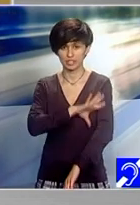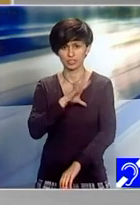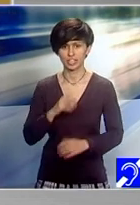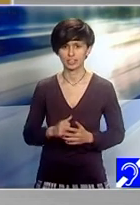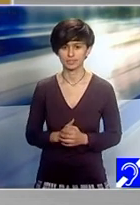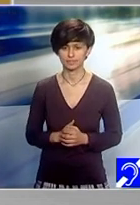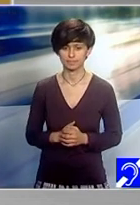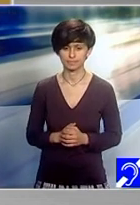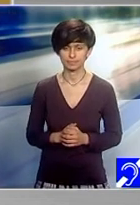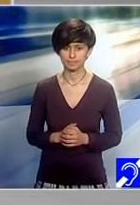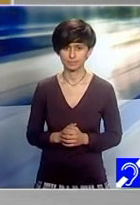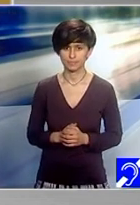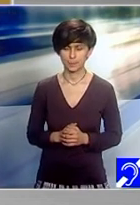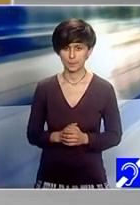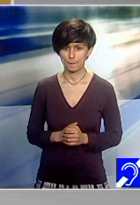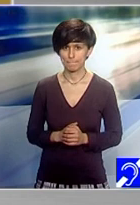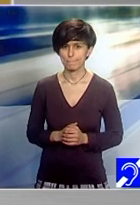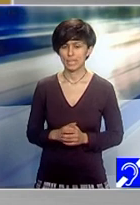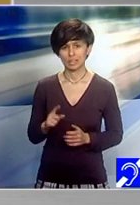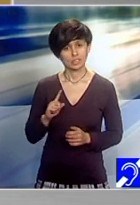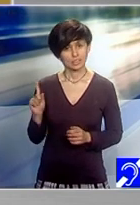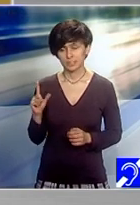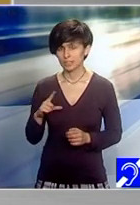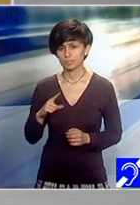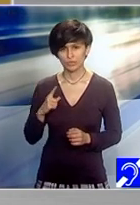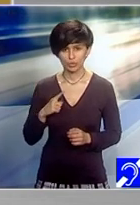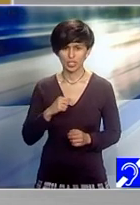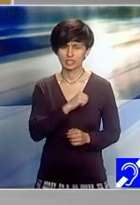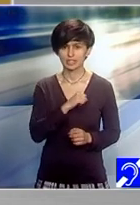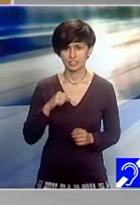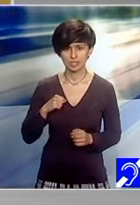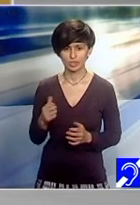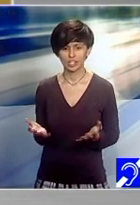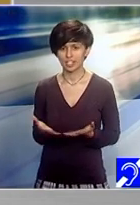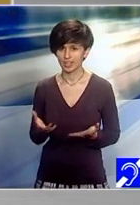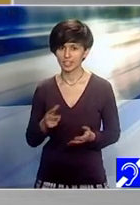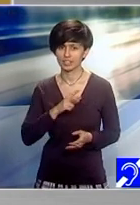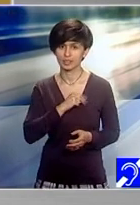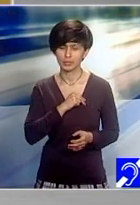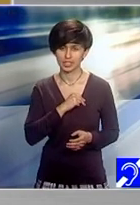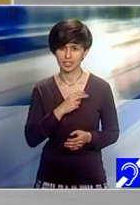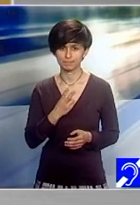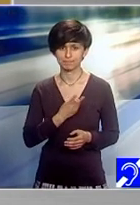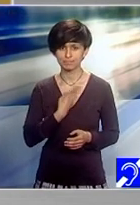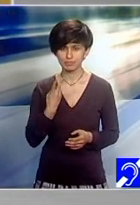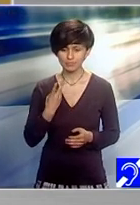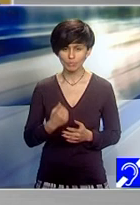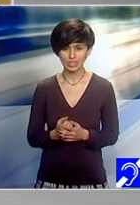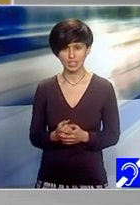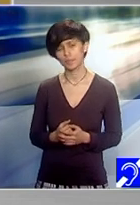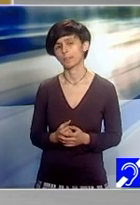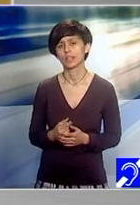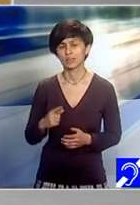singura care merită laudele acestea. Mai există și Andra Petre,